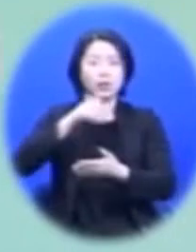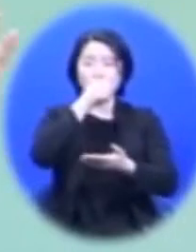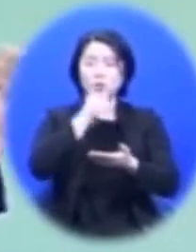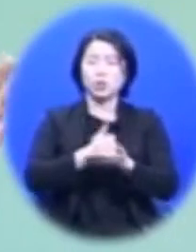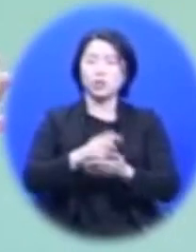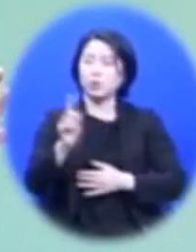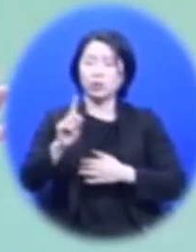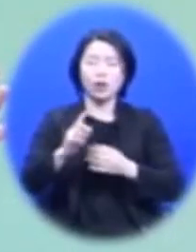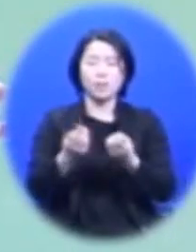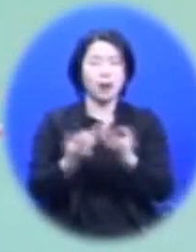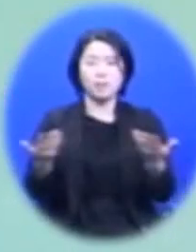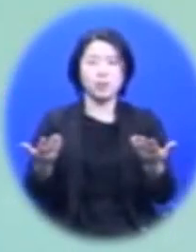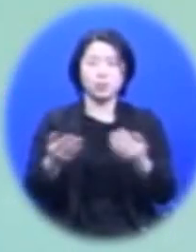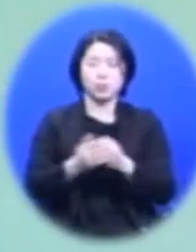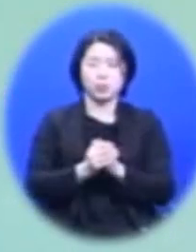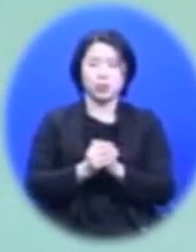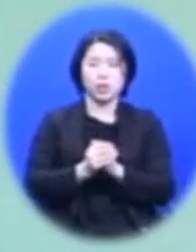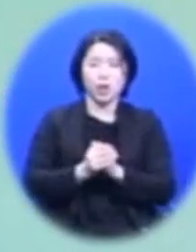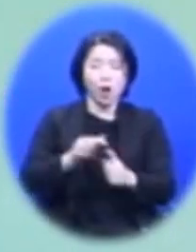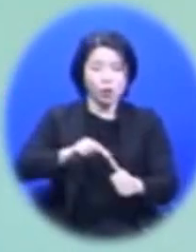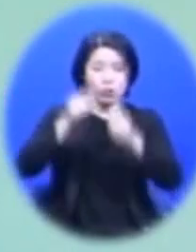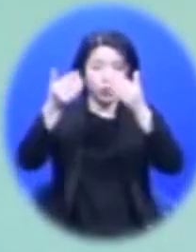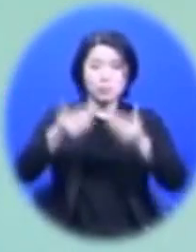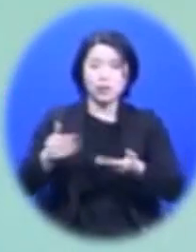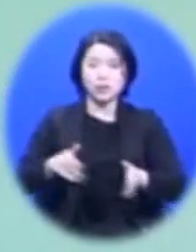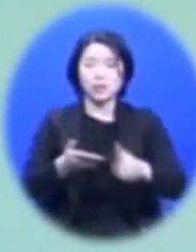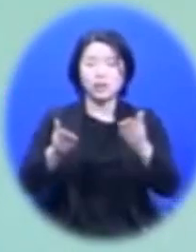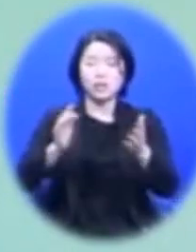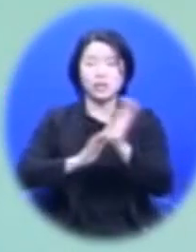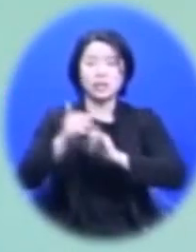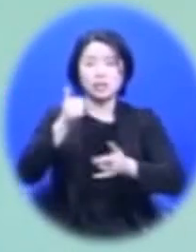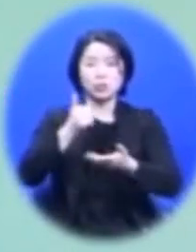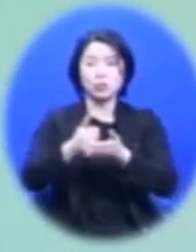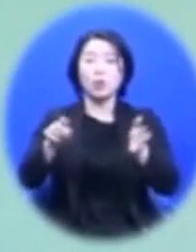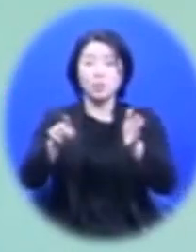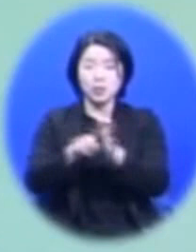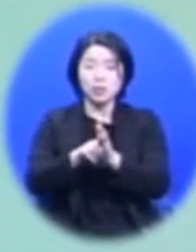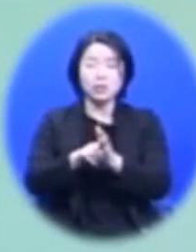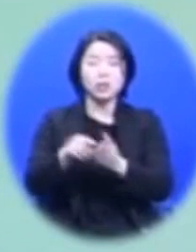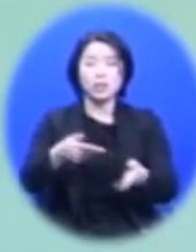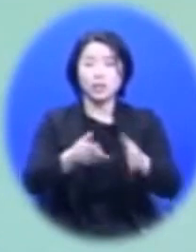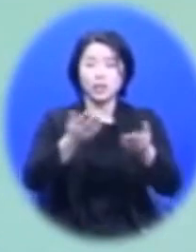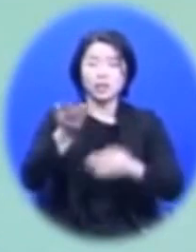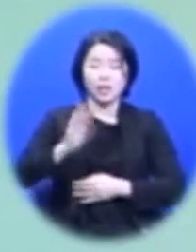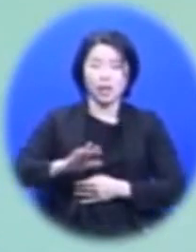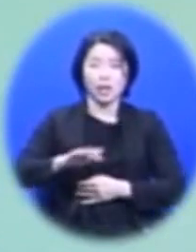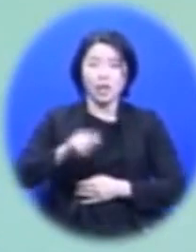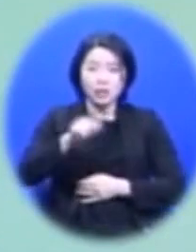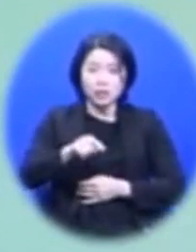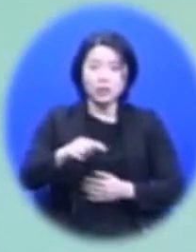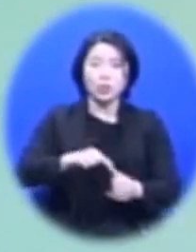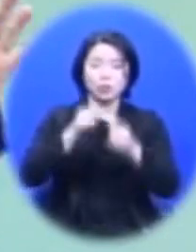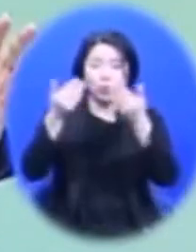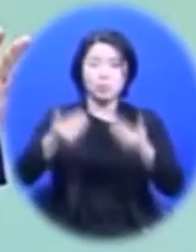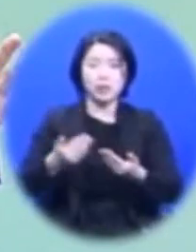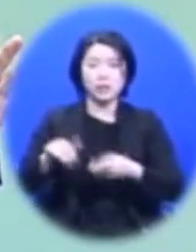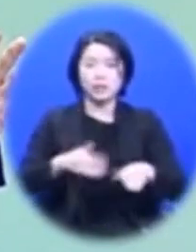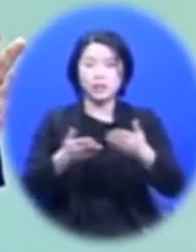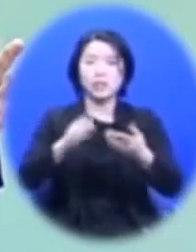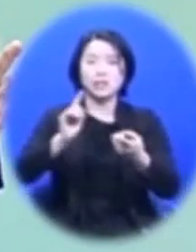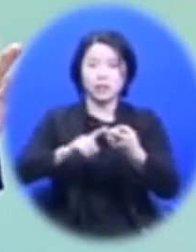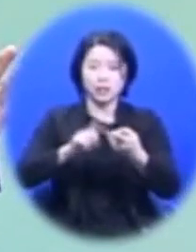어떻게 할 방법이 없습니다. 구원받을 길이 예수를 믿는 건데 구원받는 길 자체를